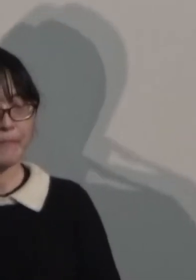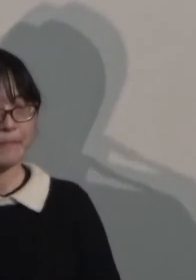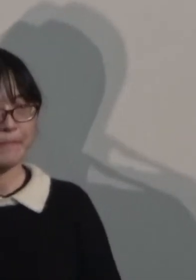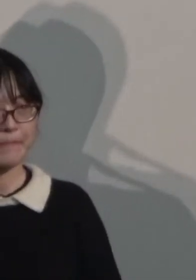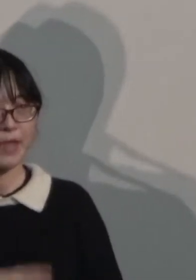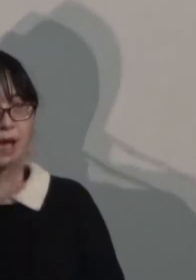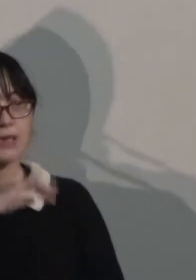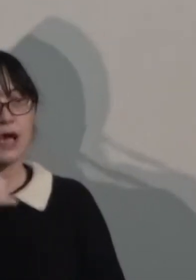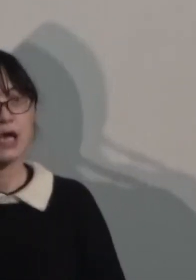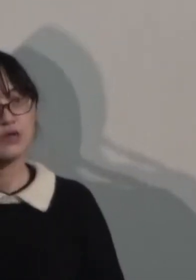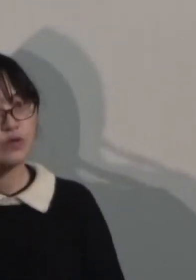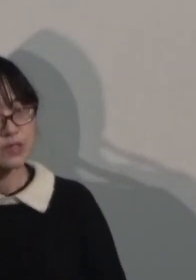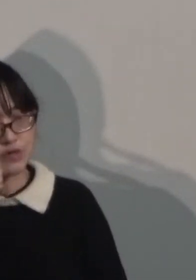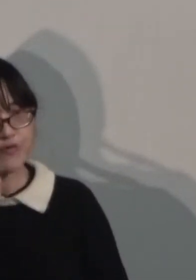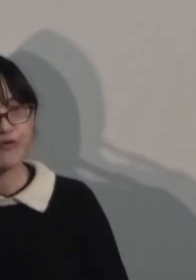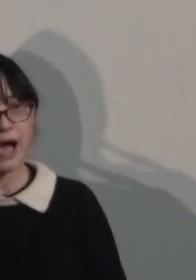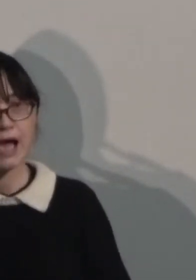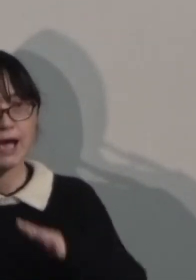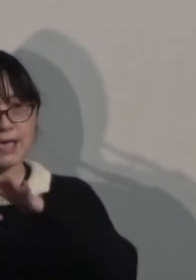サンタクロースがいなければ